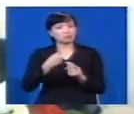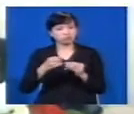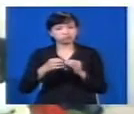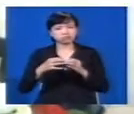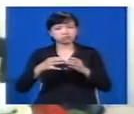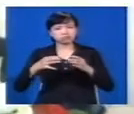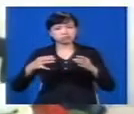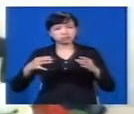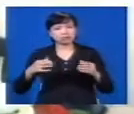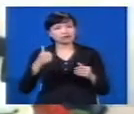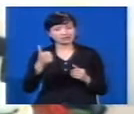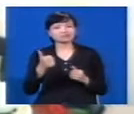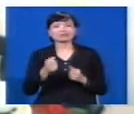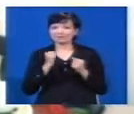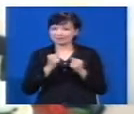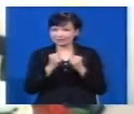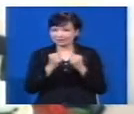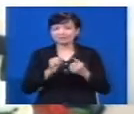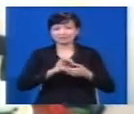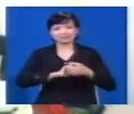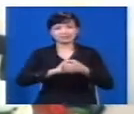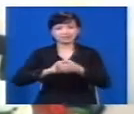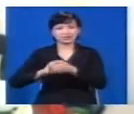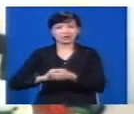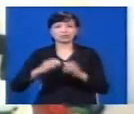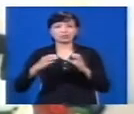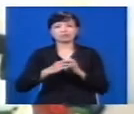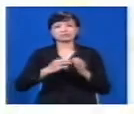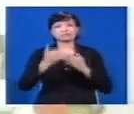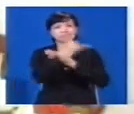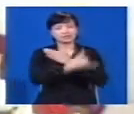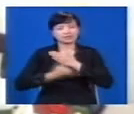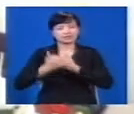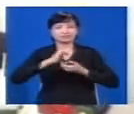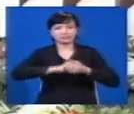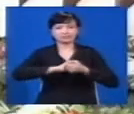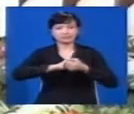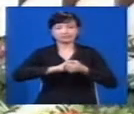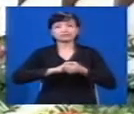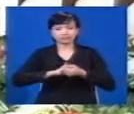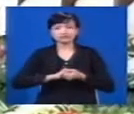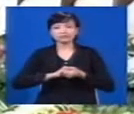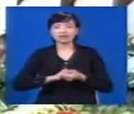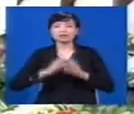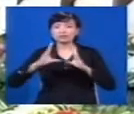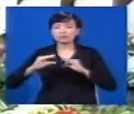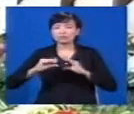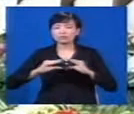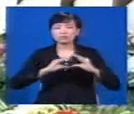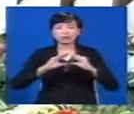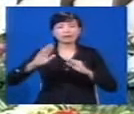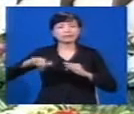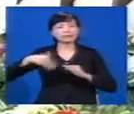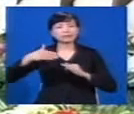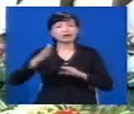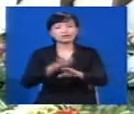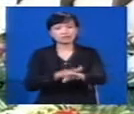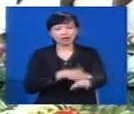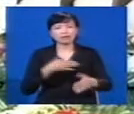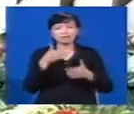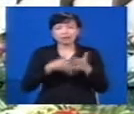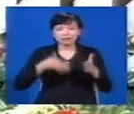ขึ้นอยู่กับความพยายามร่วมกันในระดับผู้ภาคีแม้ว่าการเจรจารอบโดฮาเป็นไปอย่างล่าช้าเพราะมีอุปสรรคและความยากล